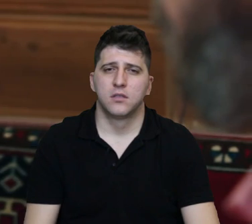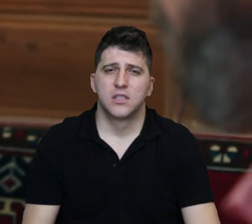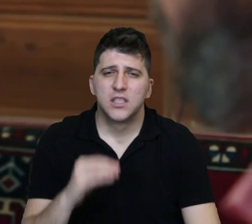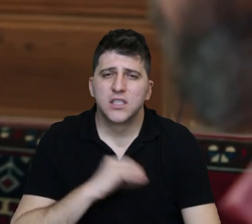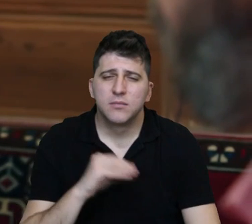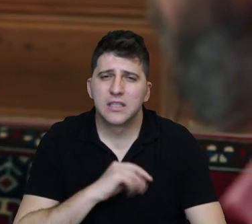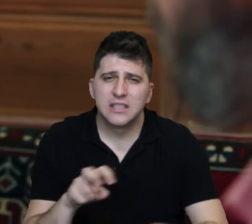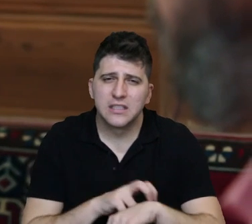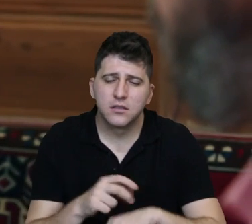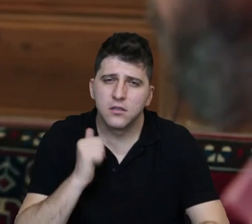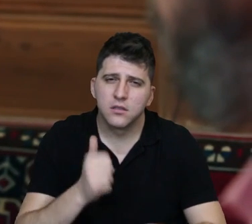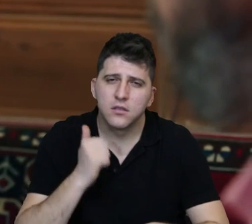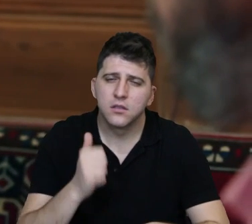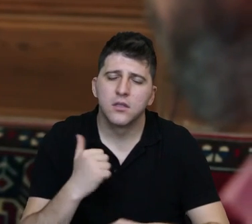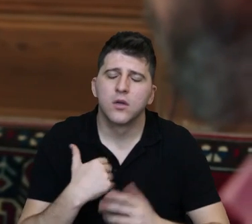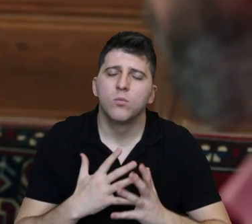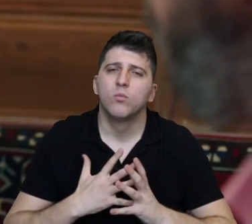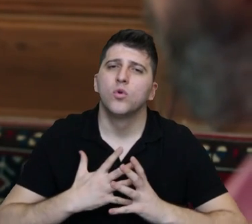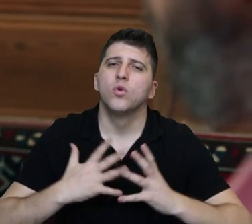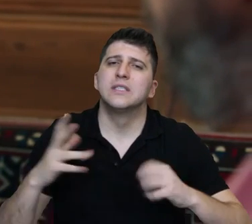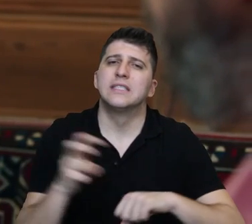İçimdeki öfke gün geçtikçe büyüyor.